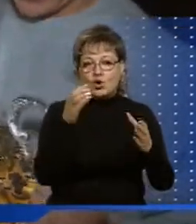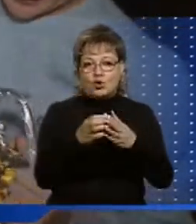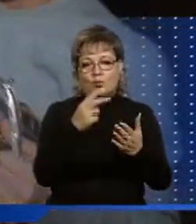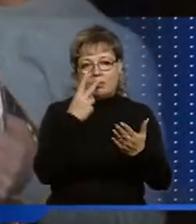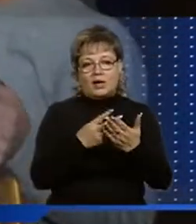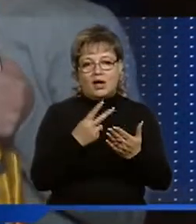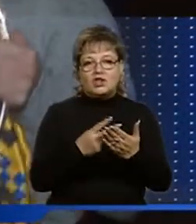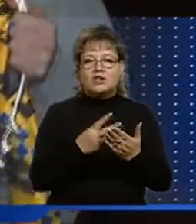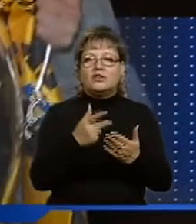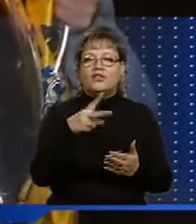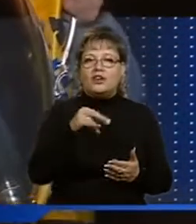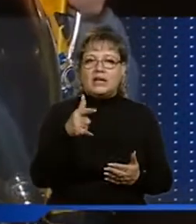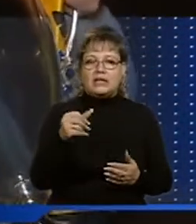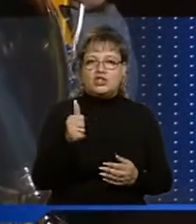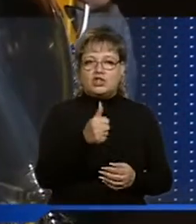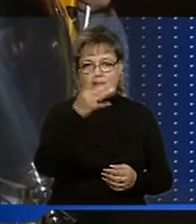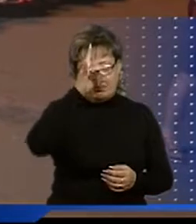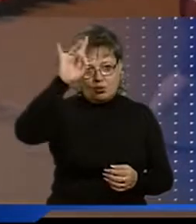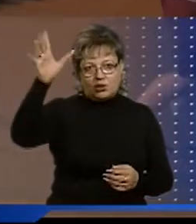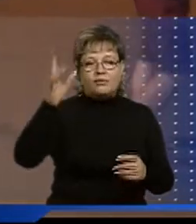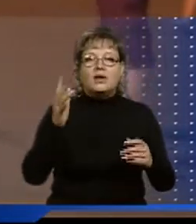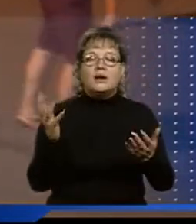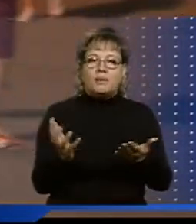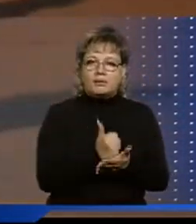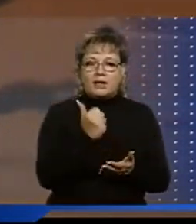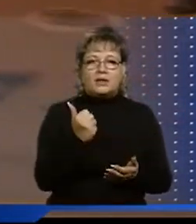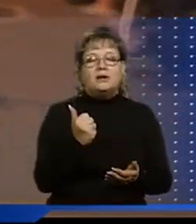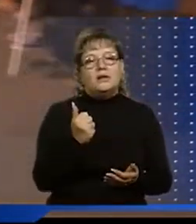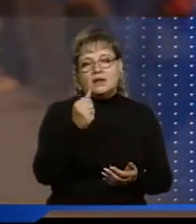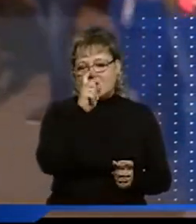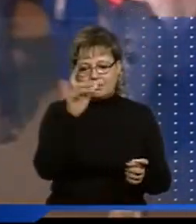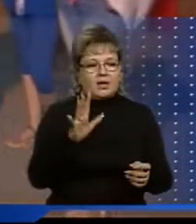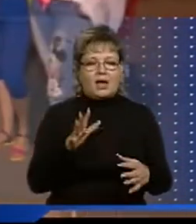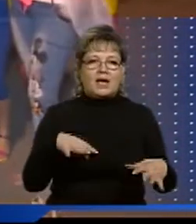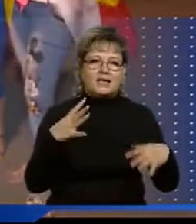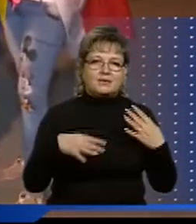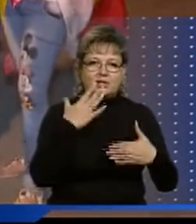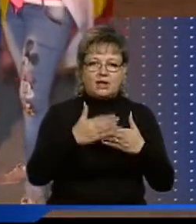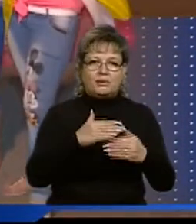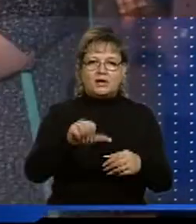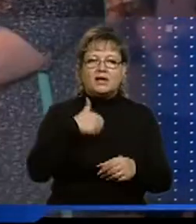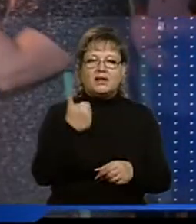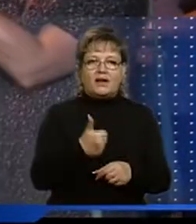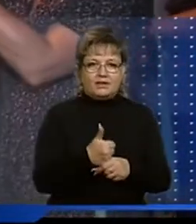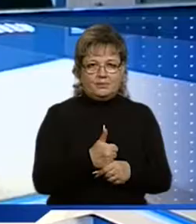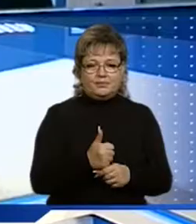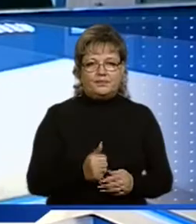нашу область в Лиге чемпионов. Победа в Суперкубке – неплохая разминка перед главным турниром Старого